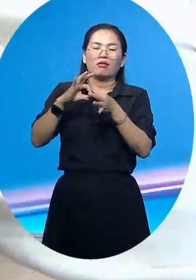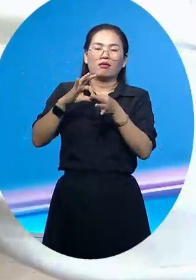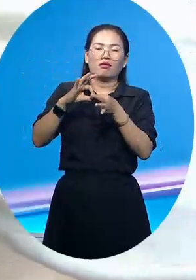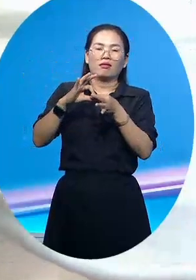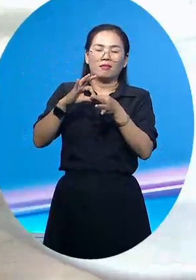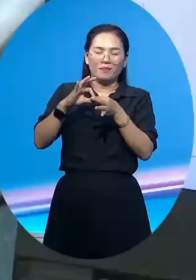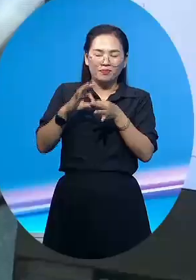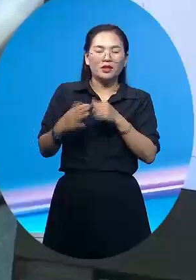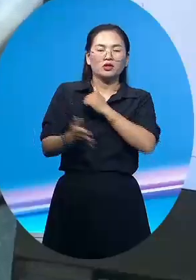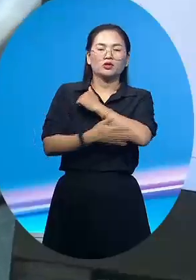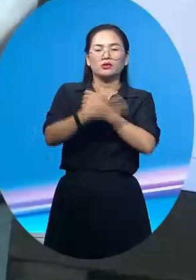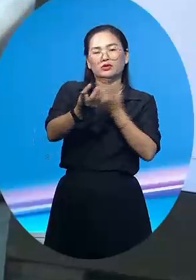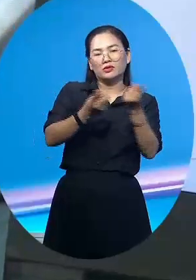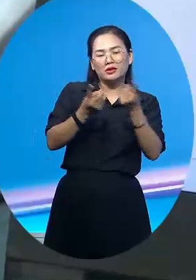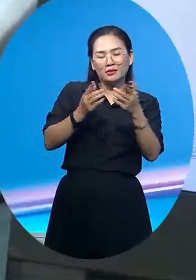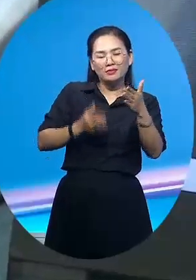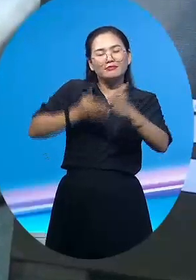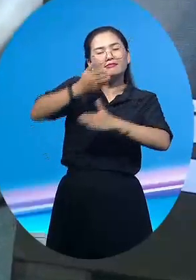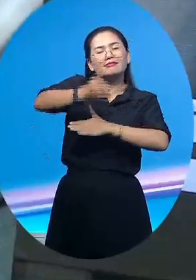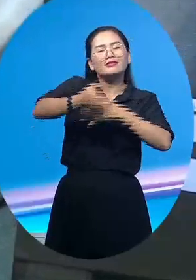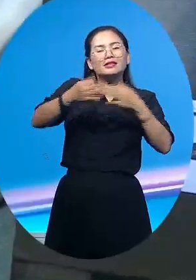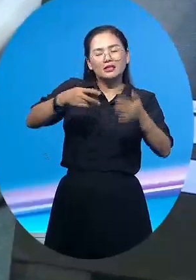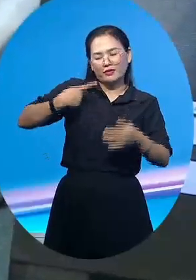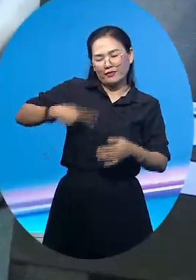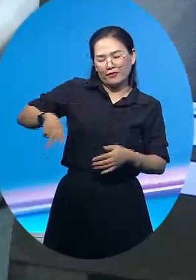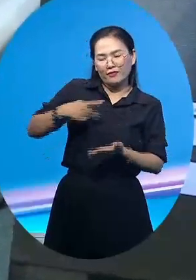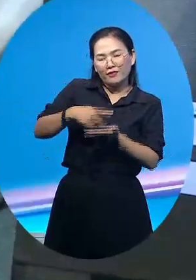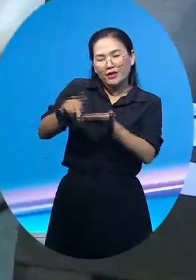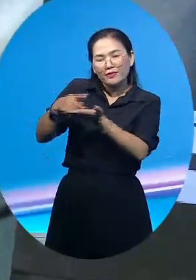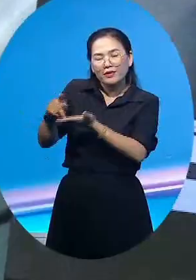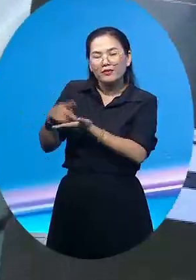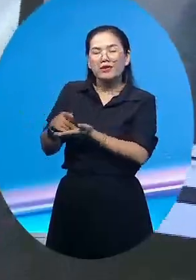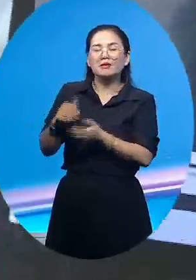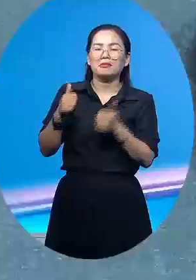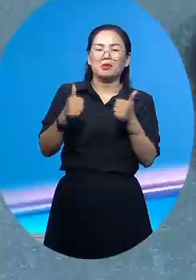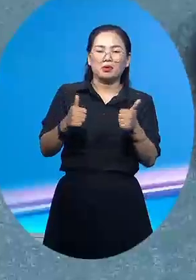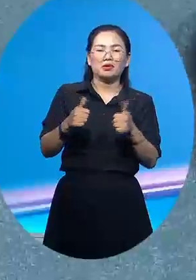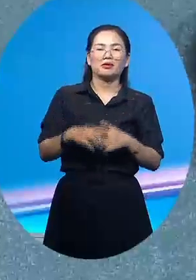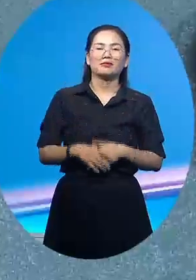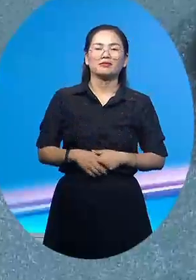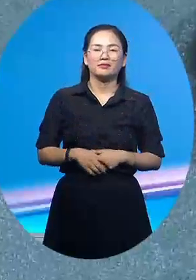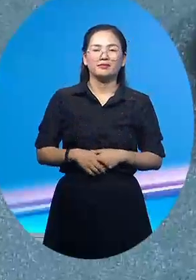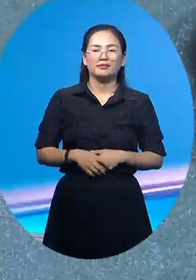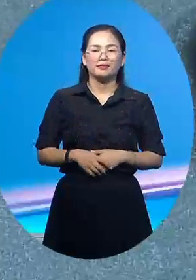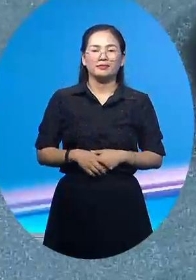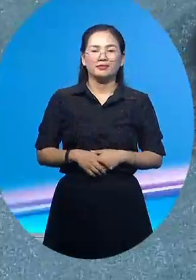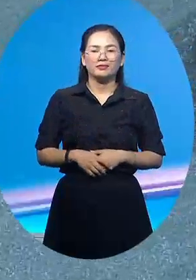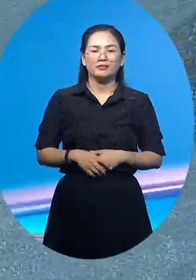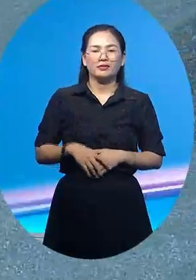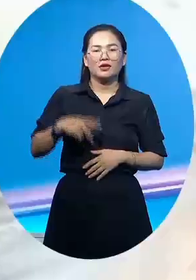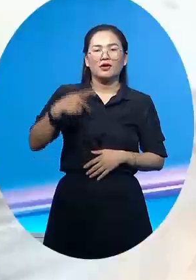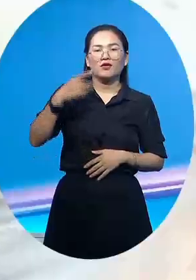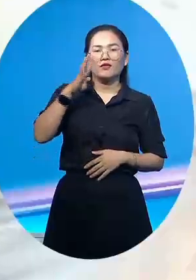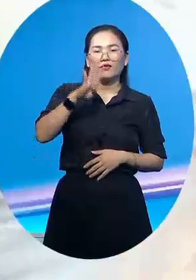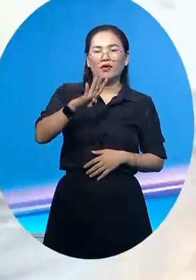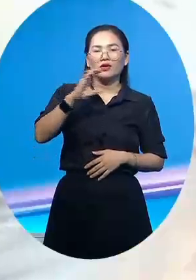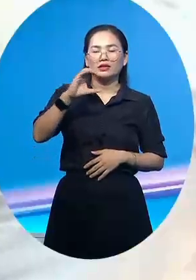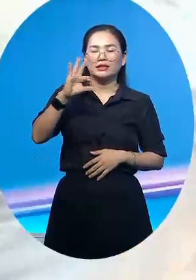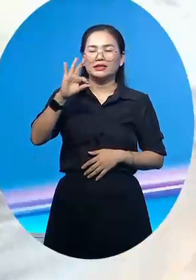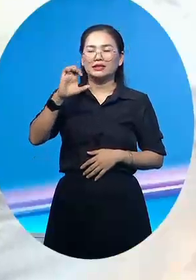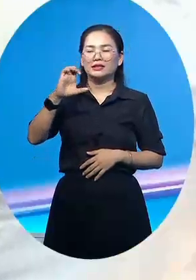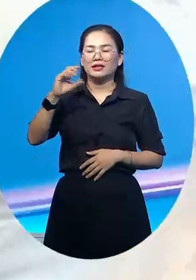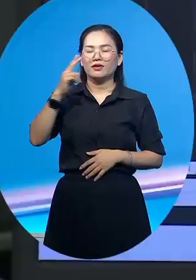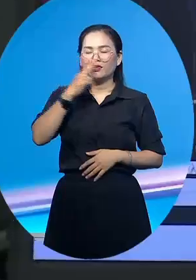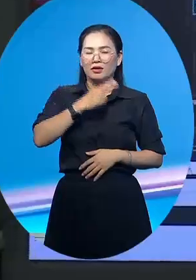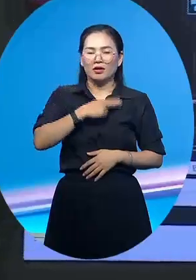giúp các doanh nghiệp có thể tiết kiệm được chi phí so với sử dụng các phần mềm thuê bao là đơn vị